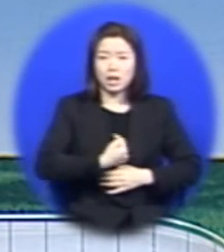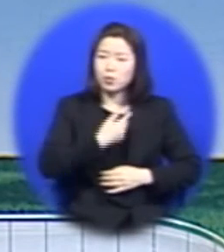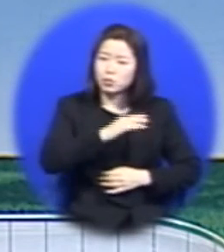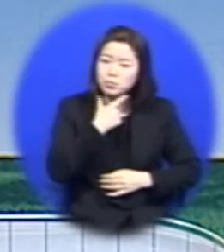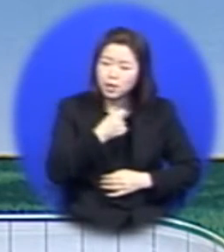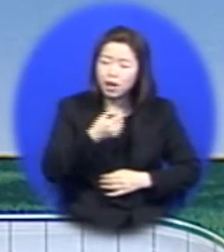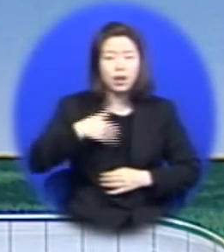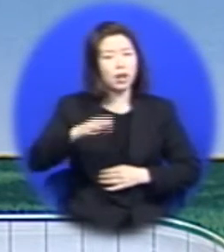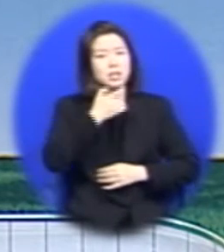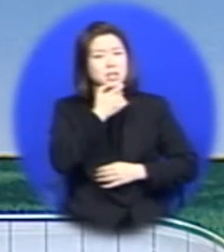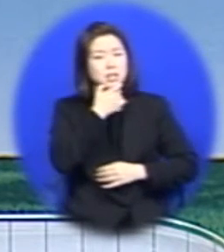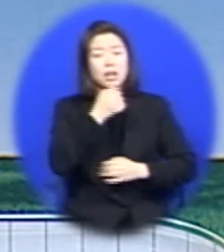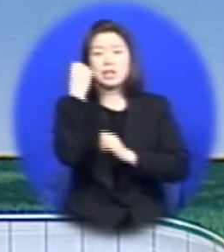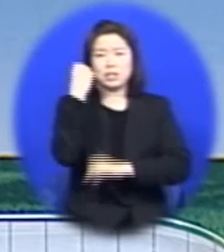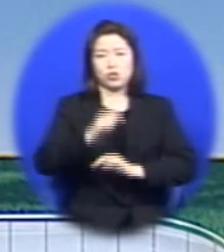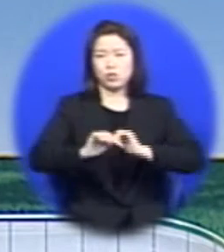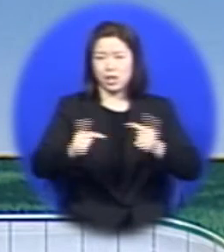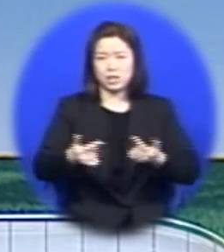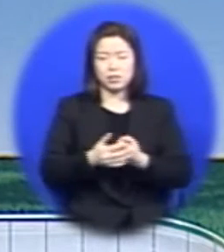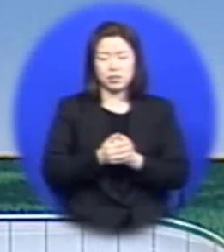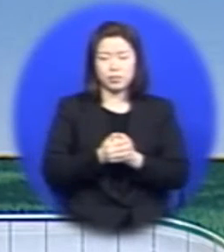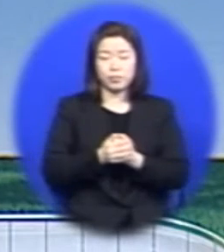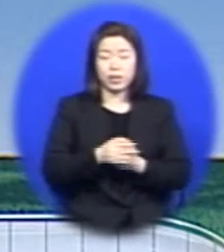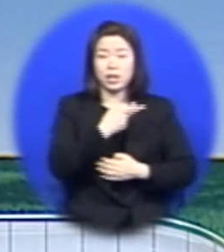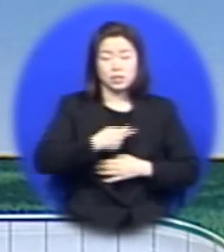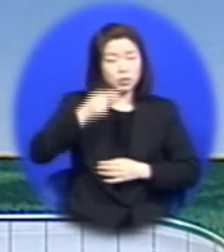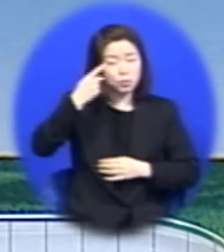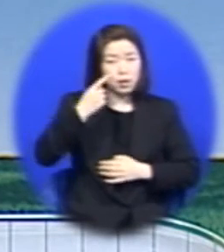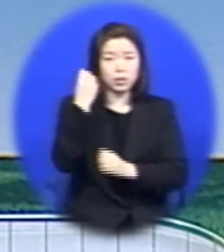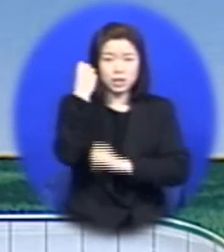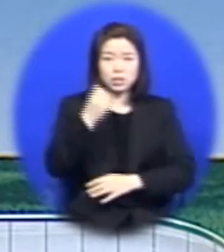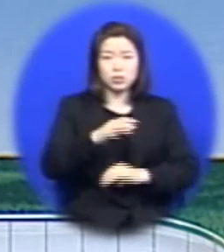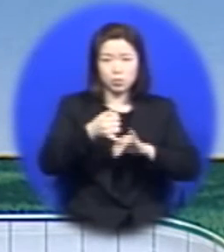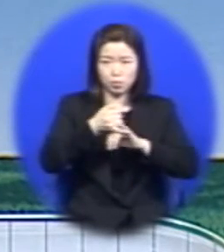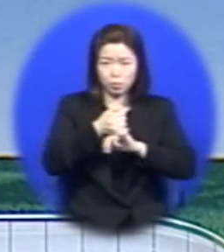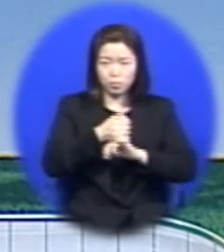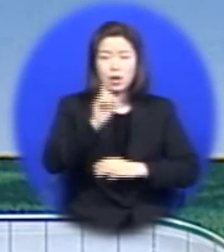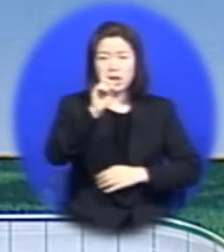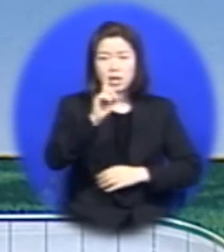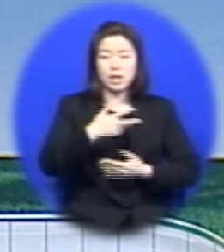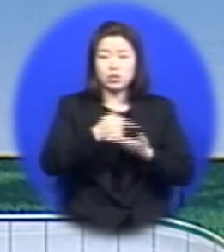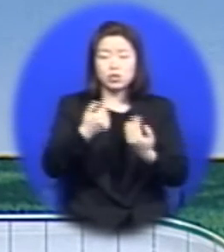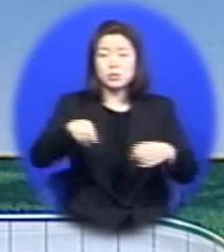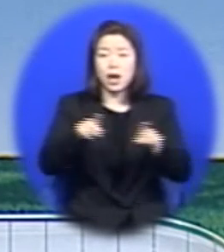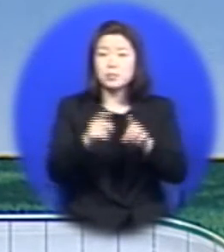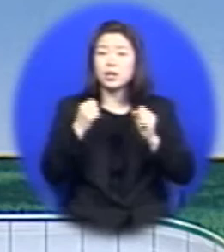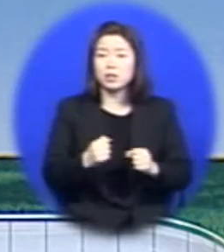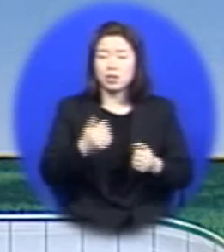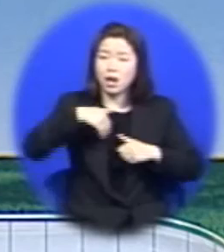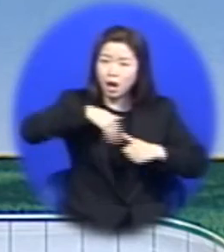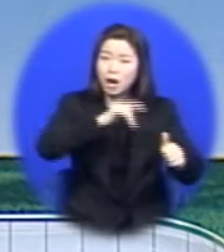싫다, 그게 기준이 아니었어요. 사도 바울의 기준은 오직 하나, 주님이 함께 계셔서 가라 하시면 가는